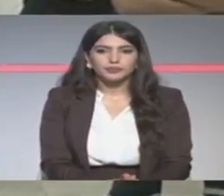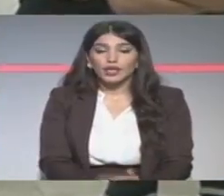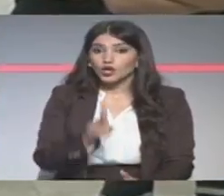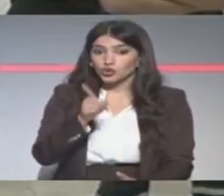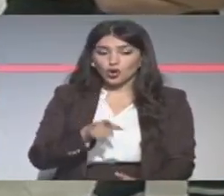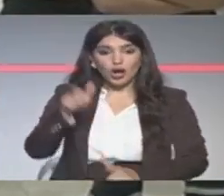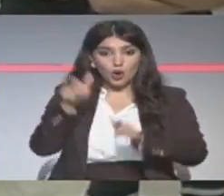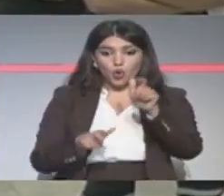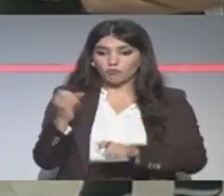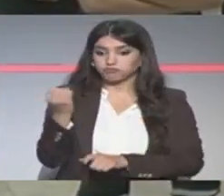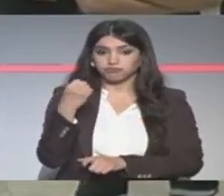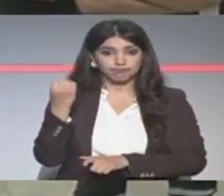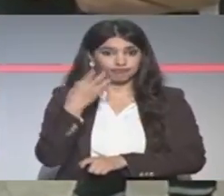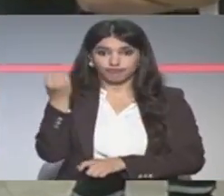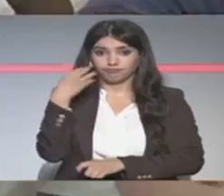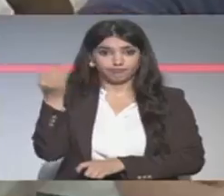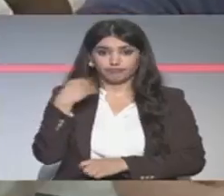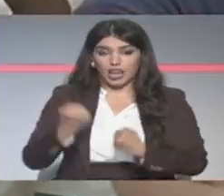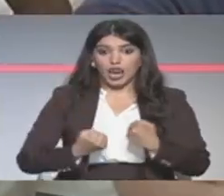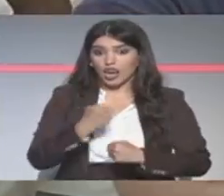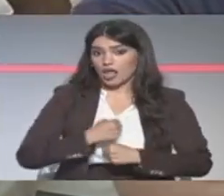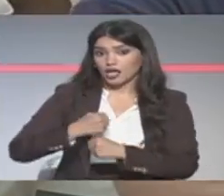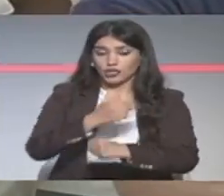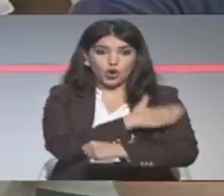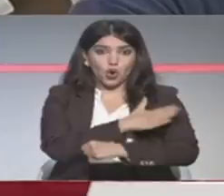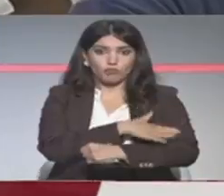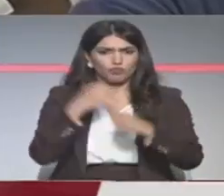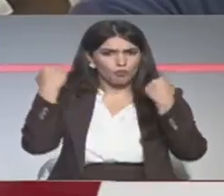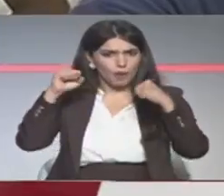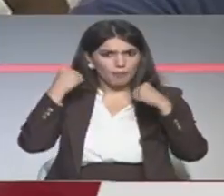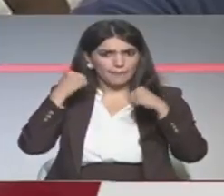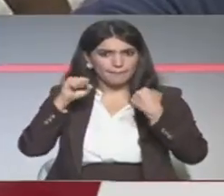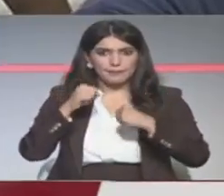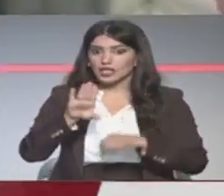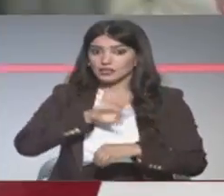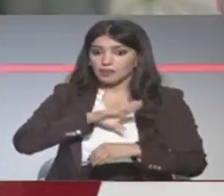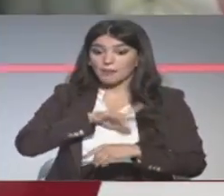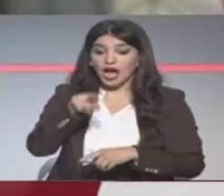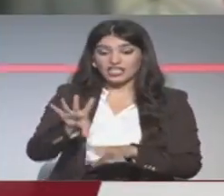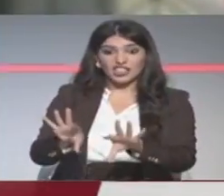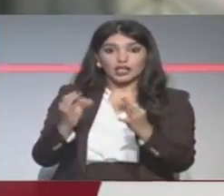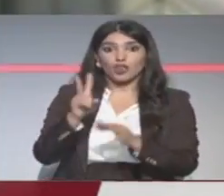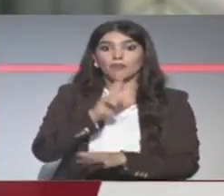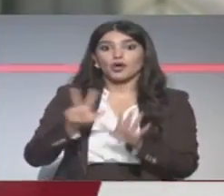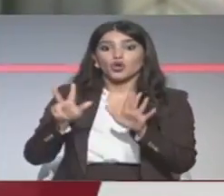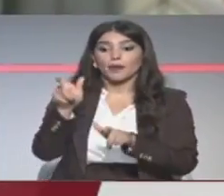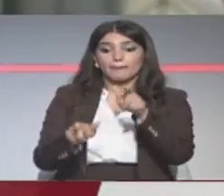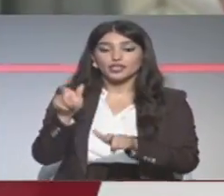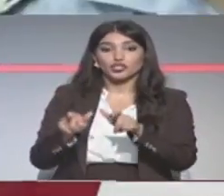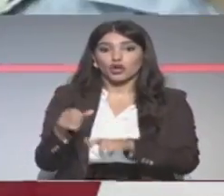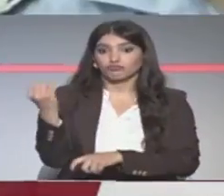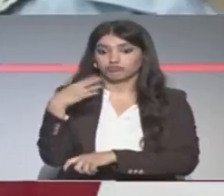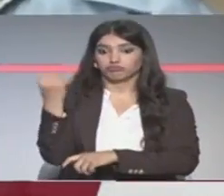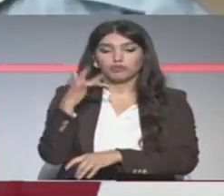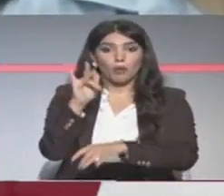نفذ أعوان وإطارات الحماية المدنية بالمنستير وقفة احتجاجية بعد تأكد إصابة 28 شخصا